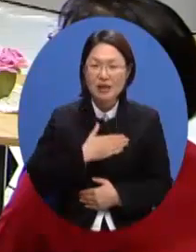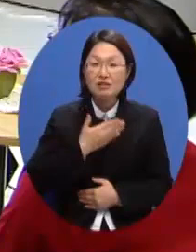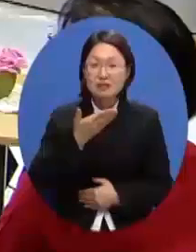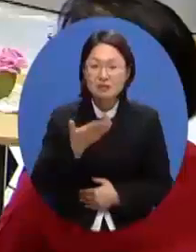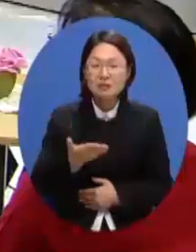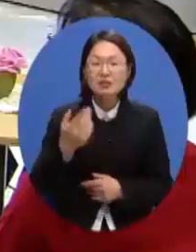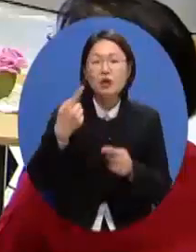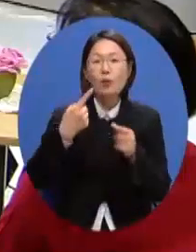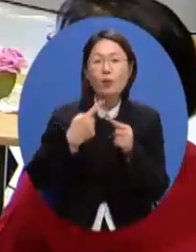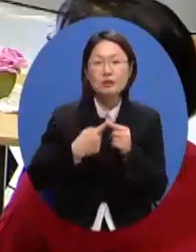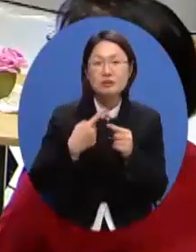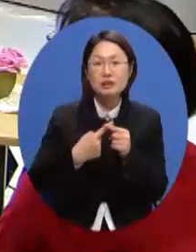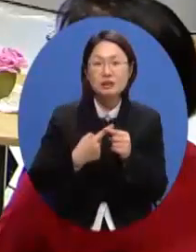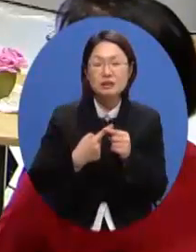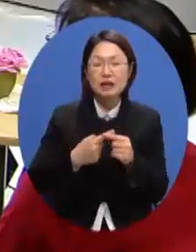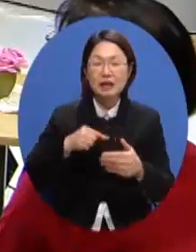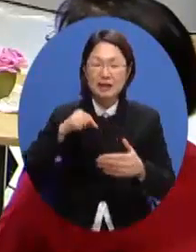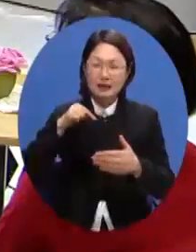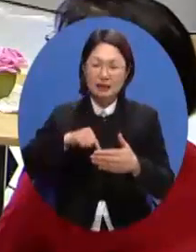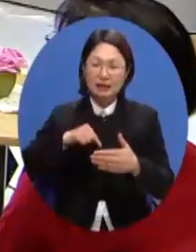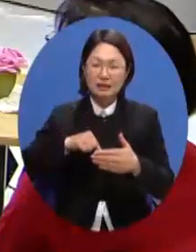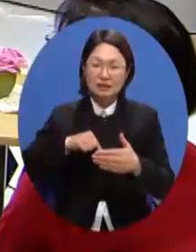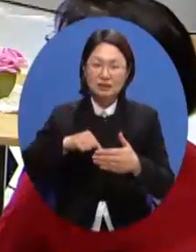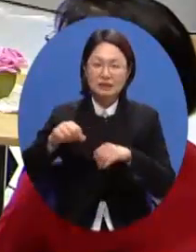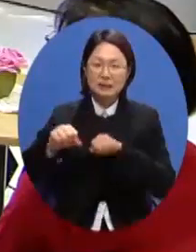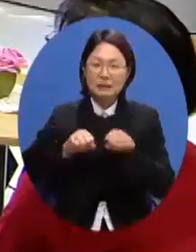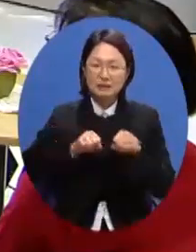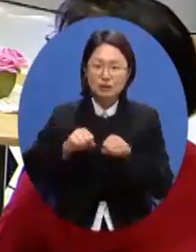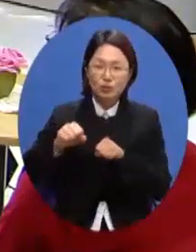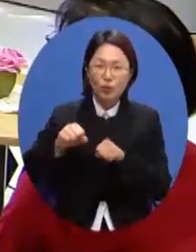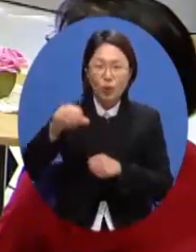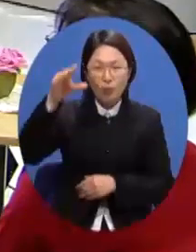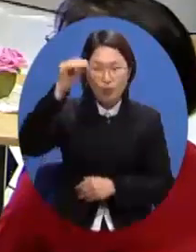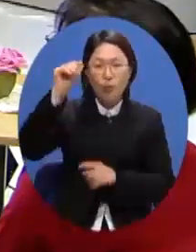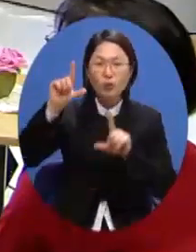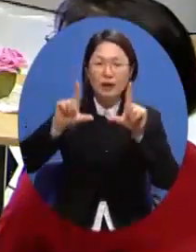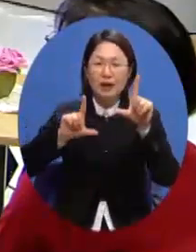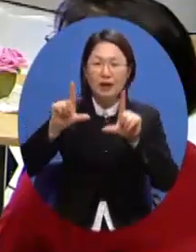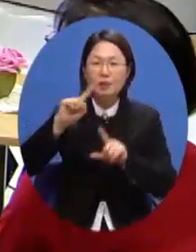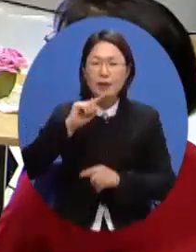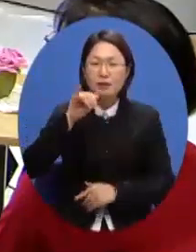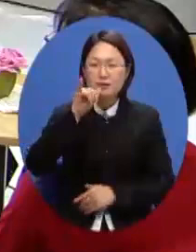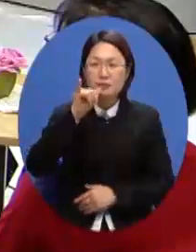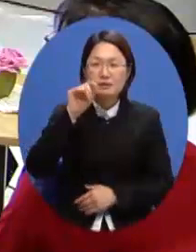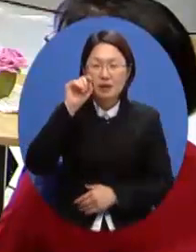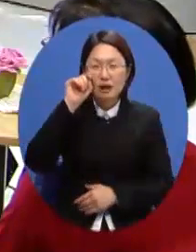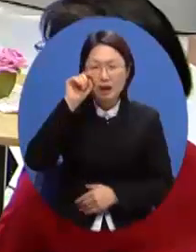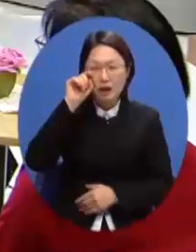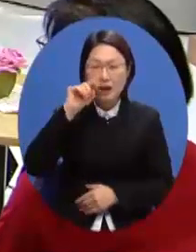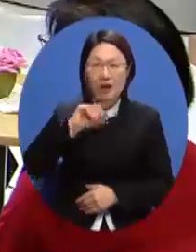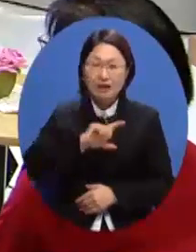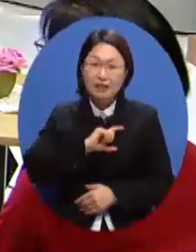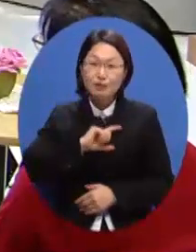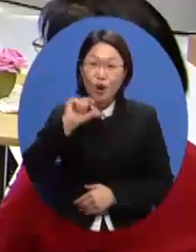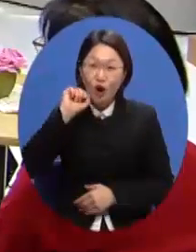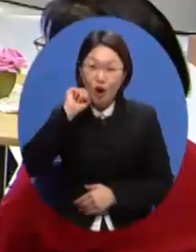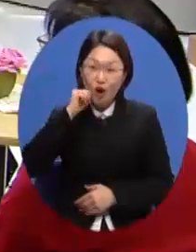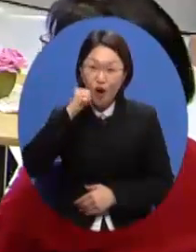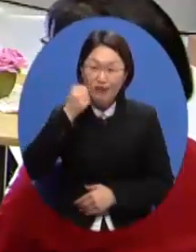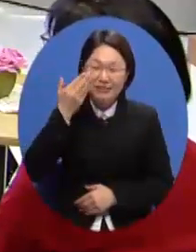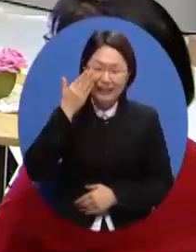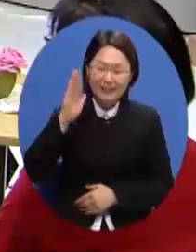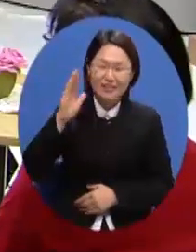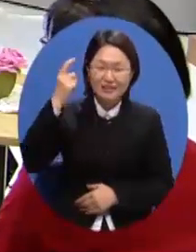첫 번째는 내적 작동 모델이라는 거예요. 이름이 좀 어려워서 좀 낯설게